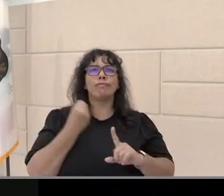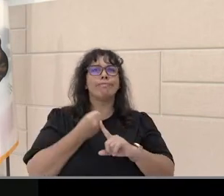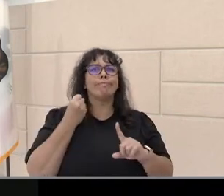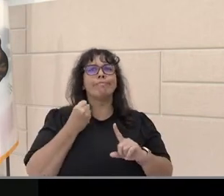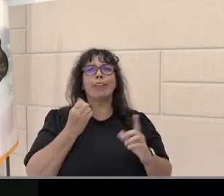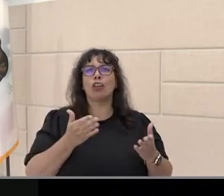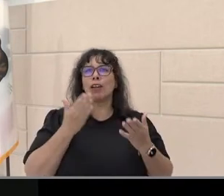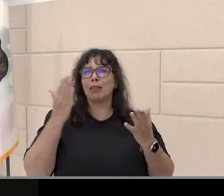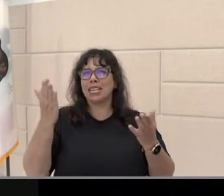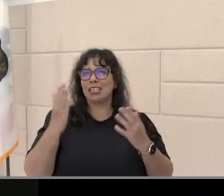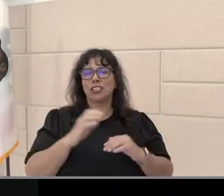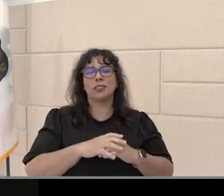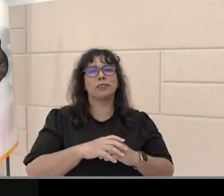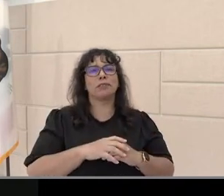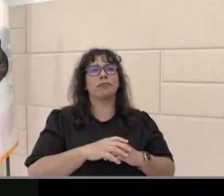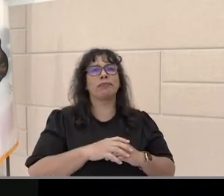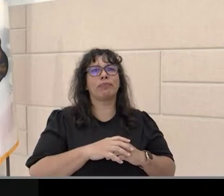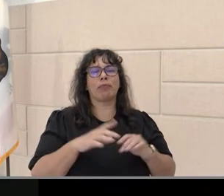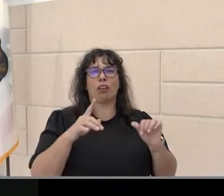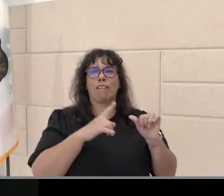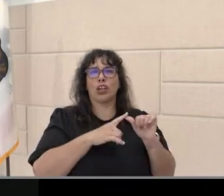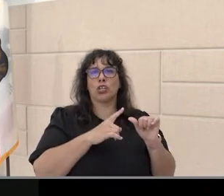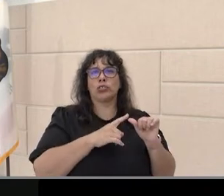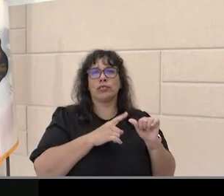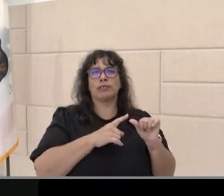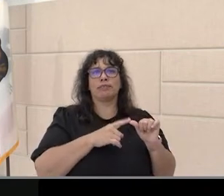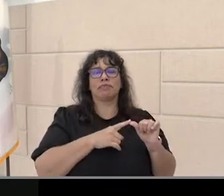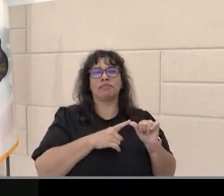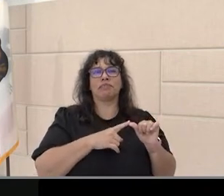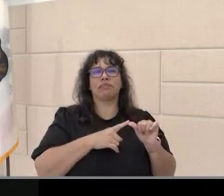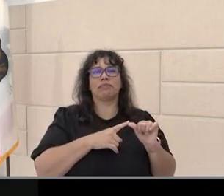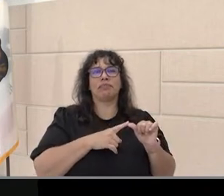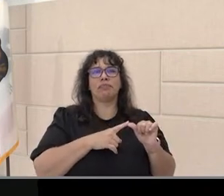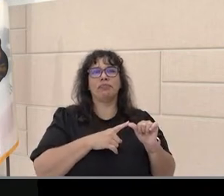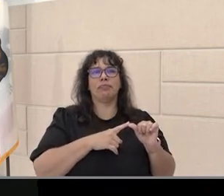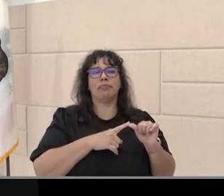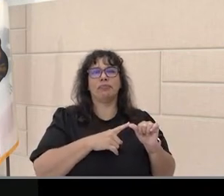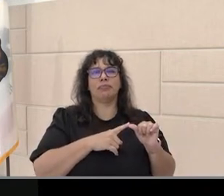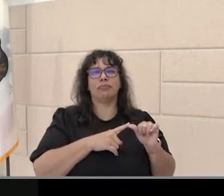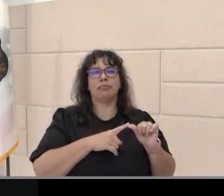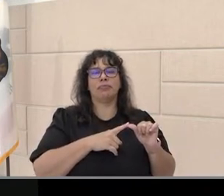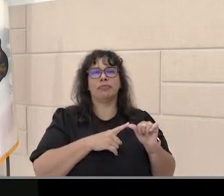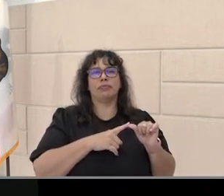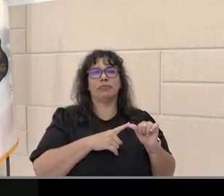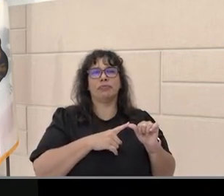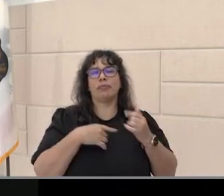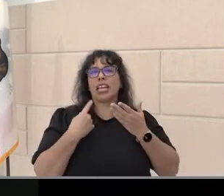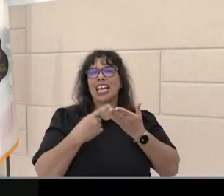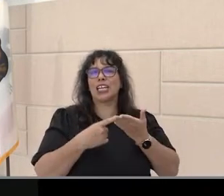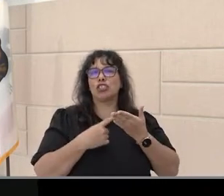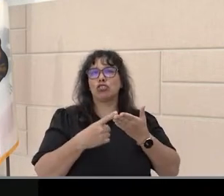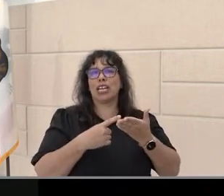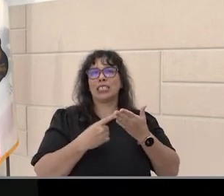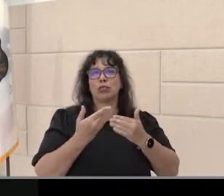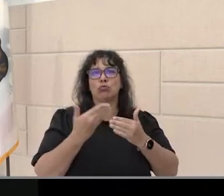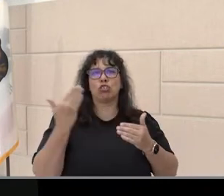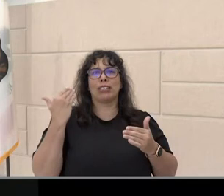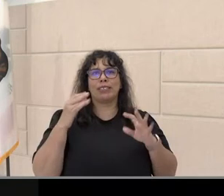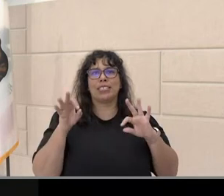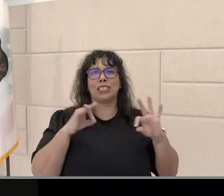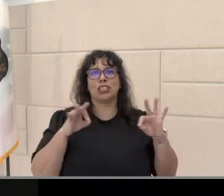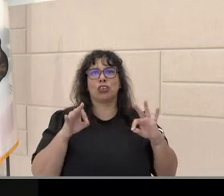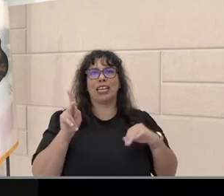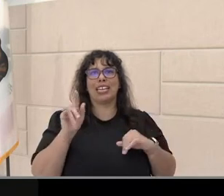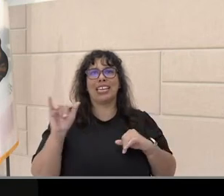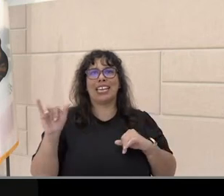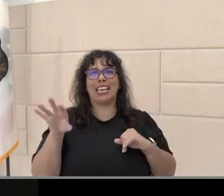យពីអ្វីដែលសំណុំពររបស់យើងទី1ខ្ញុំចង់និយាយអំពីការសំណុំពរនីមួយ